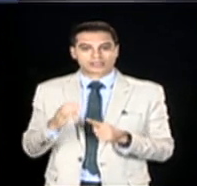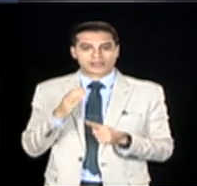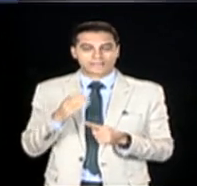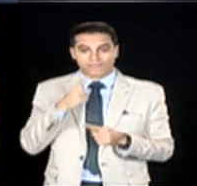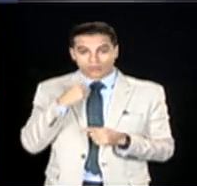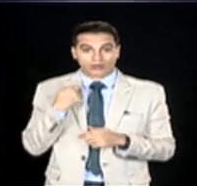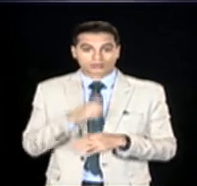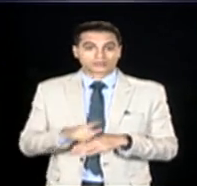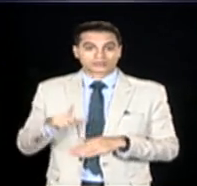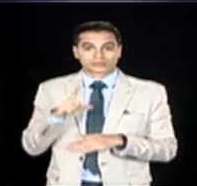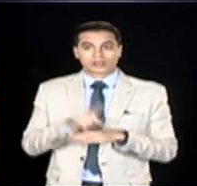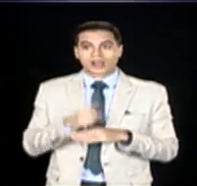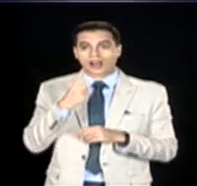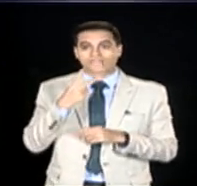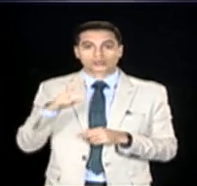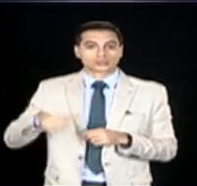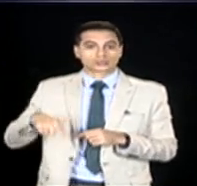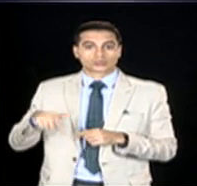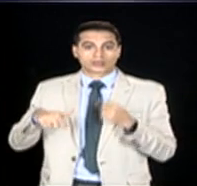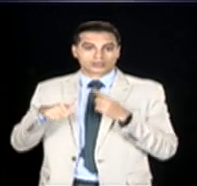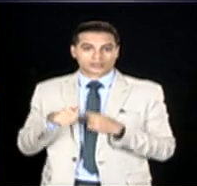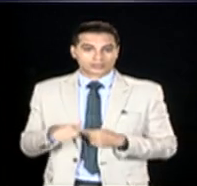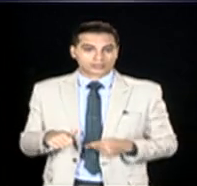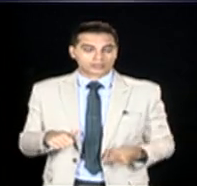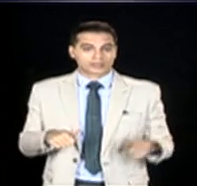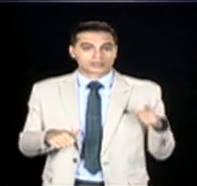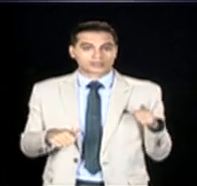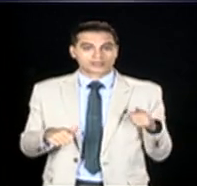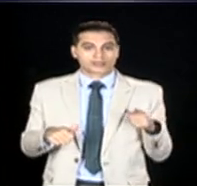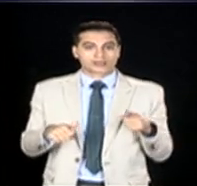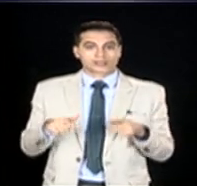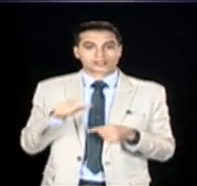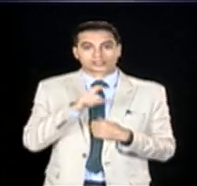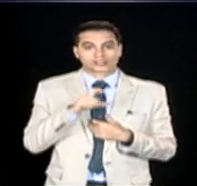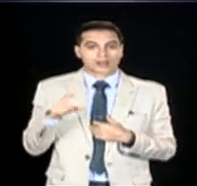اتولى المنصب من مارس 2016 حتى أغسطس